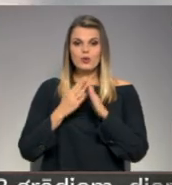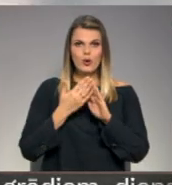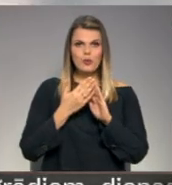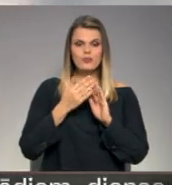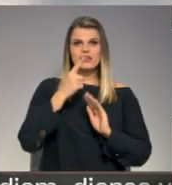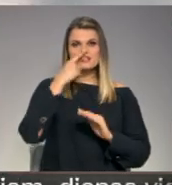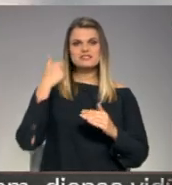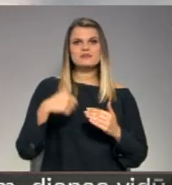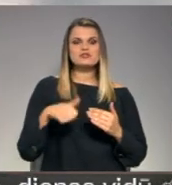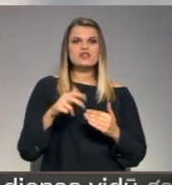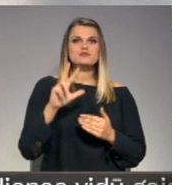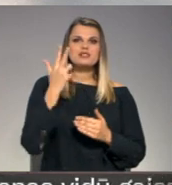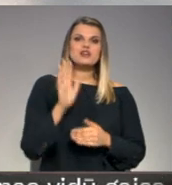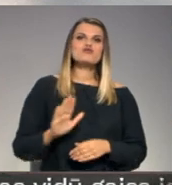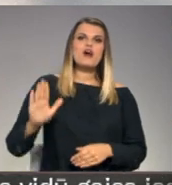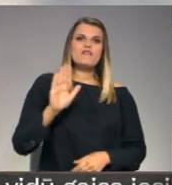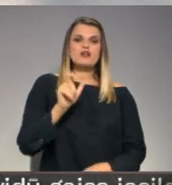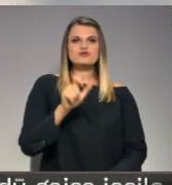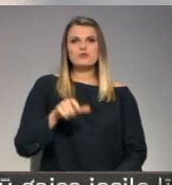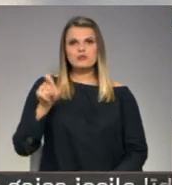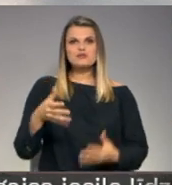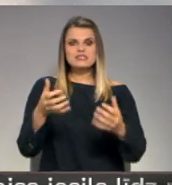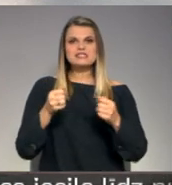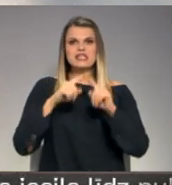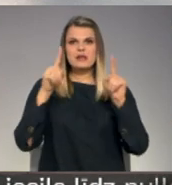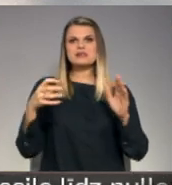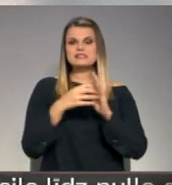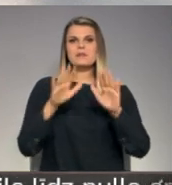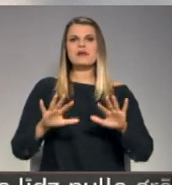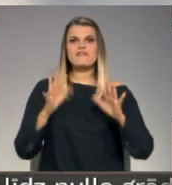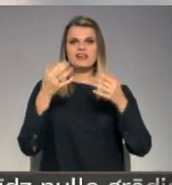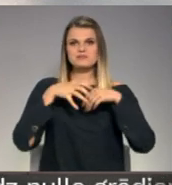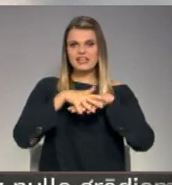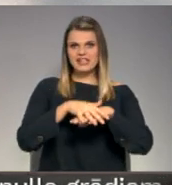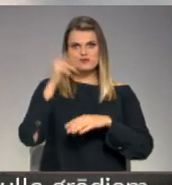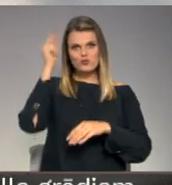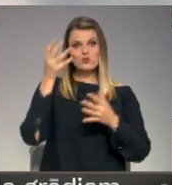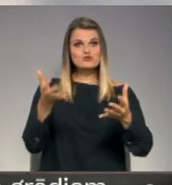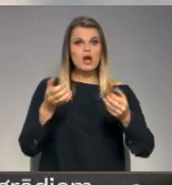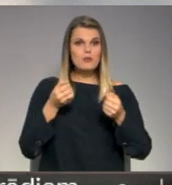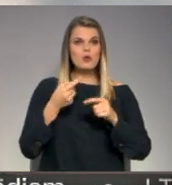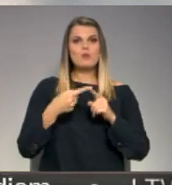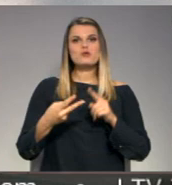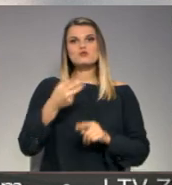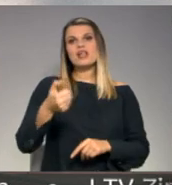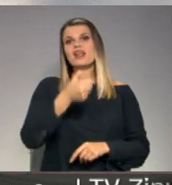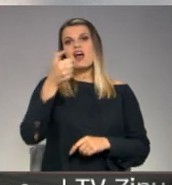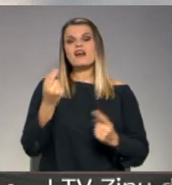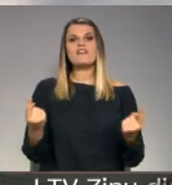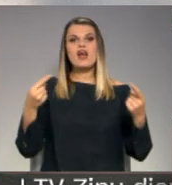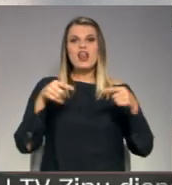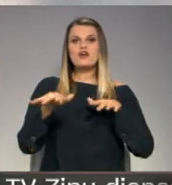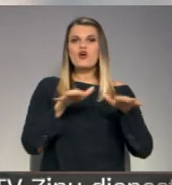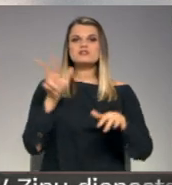Daugavpilī 163 valstu pilsoņi nu pat saņēmuši certifikātu par veiksmīgu integrācijas kursu apgūšanu, ko pusotra gada laikā